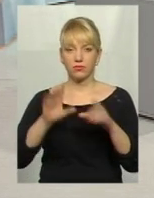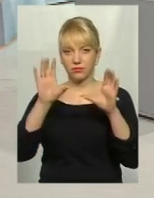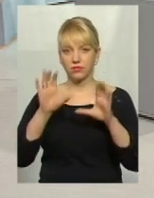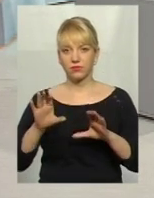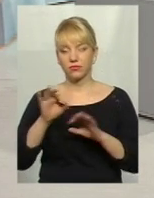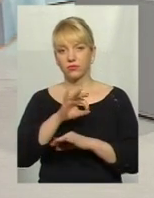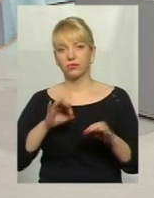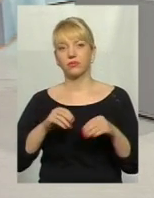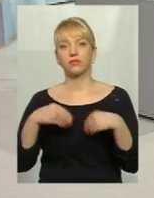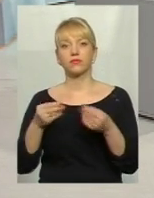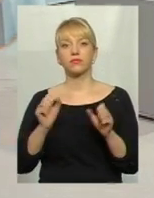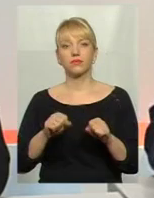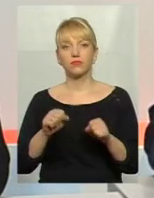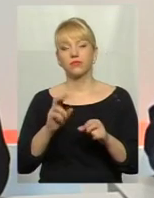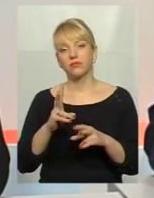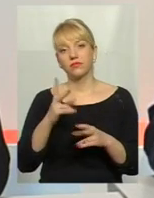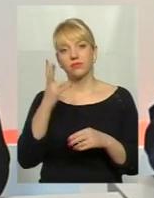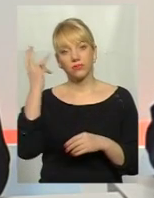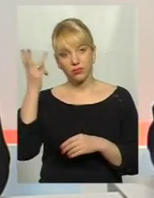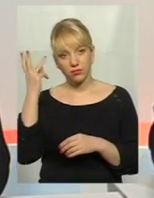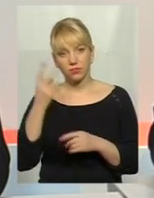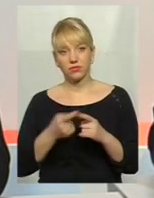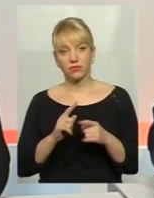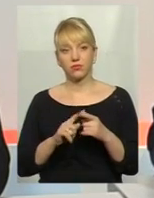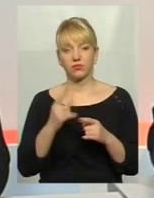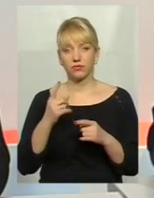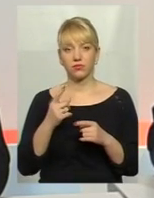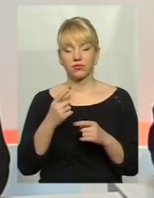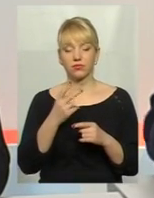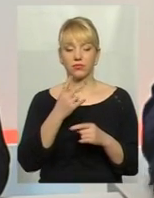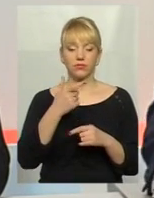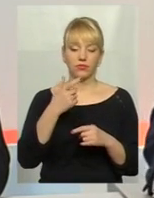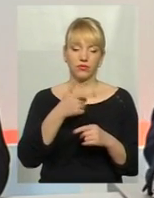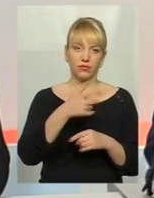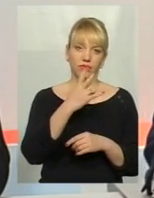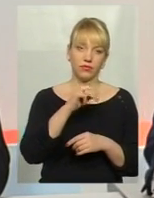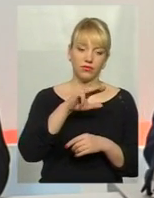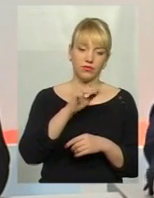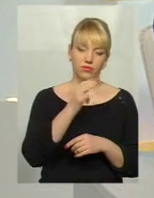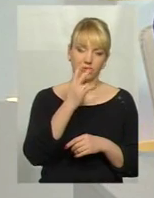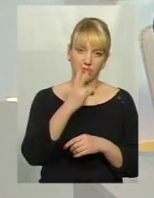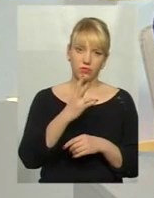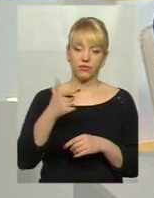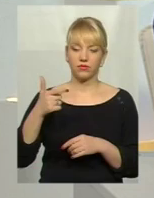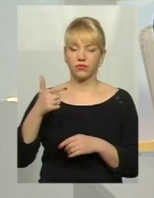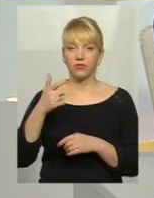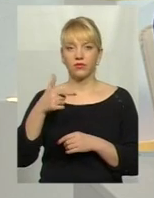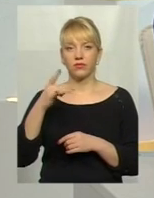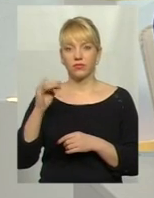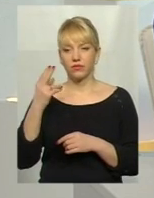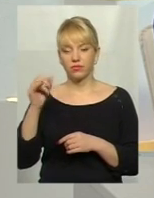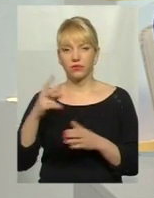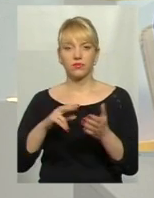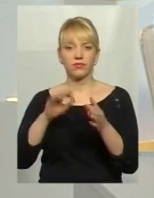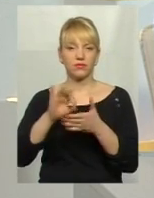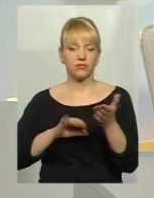думаю, одночасно, як на Хмельниччині, у нас, по-перше, дві громади, це Нітішин і Гриців, одразу йдуть на вибори. І фактично в